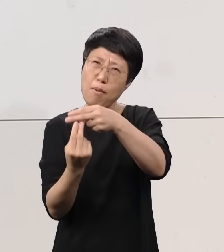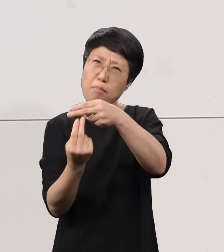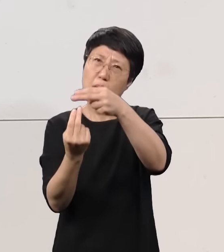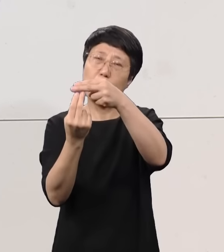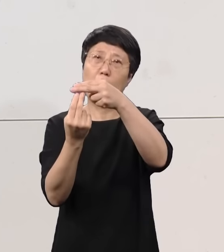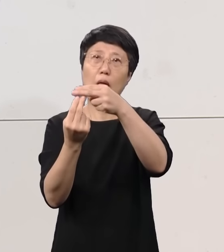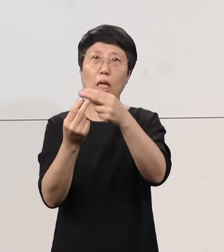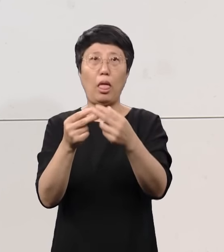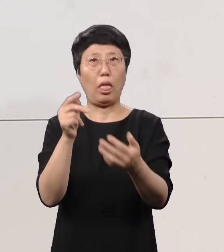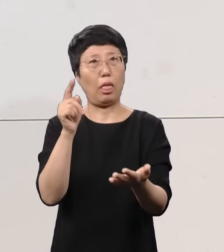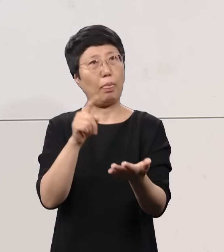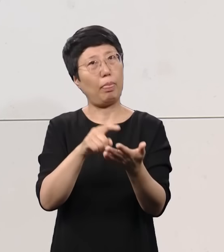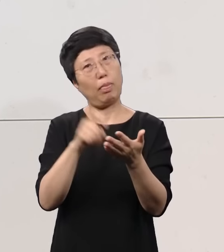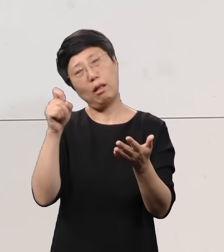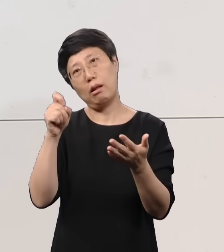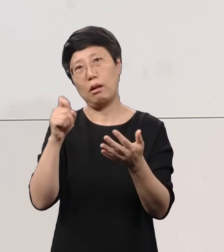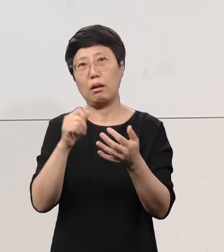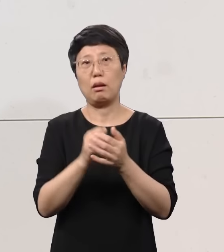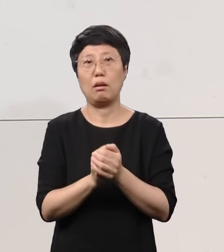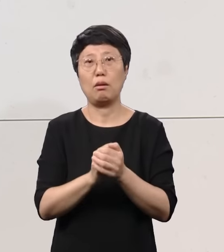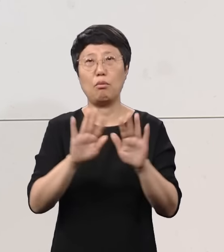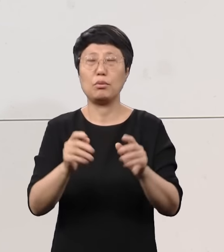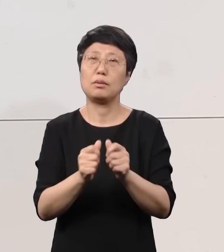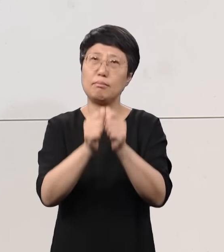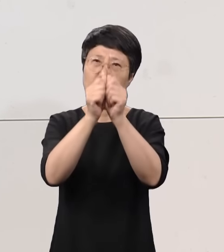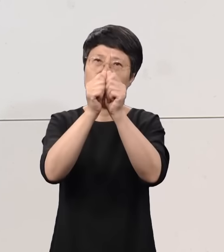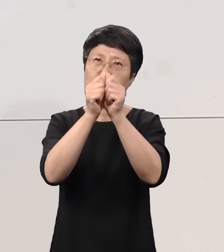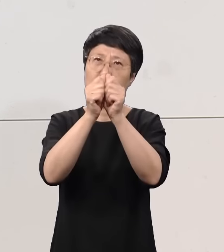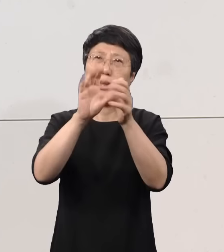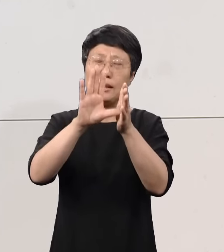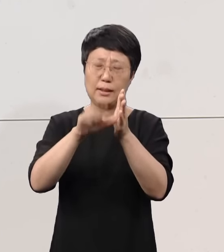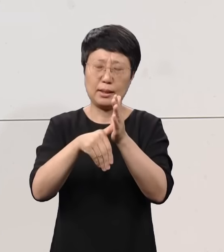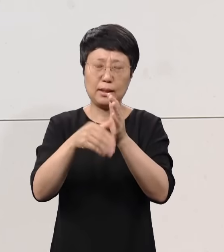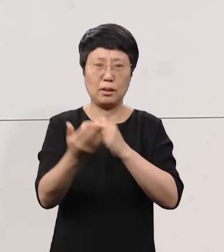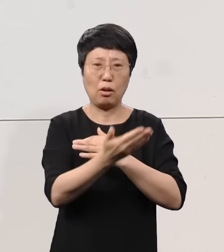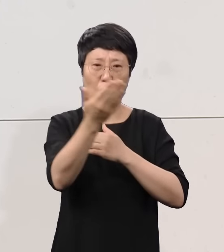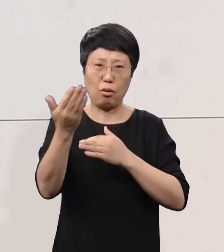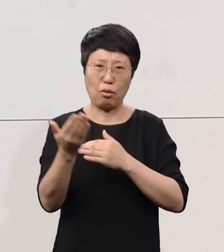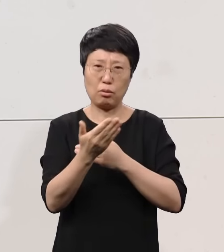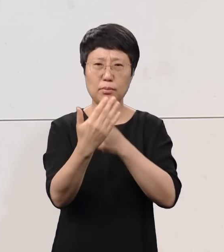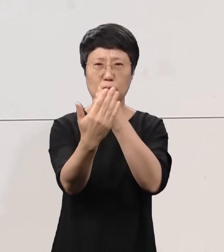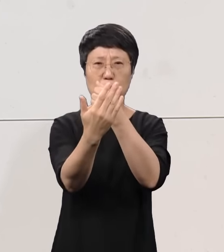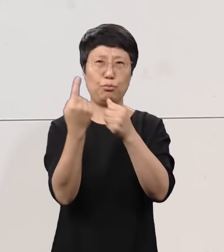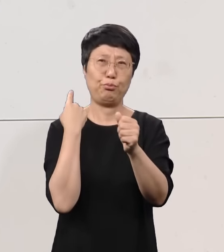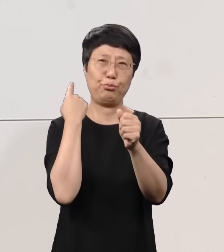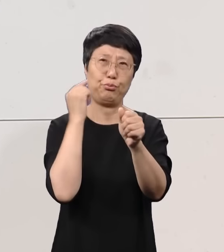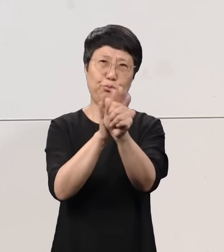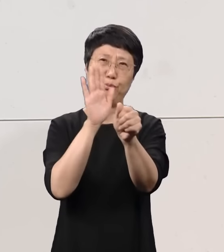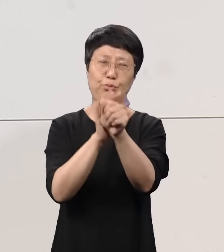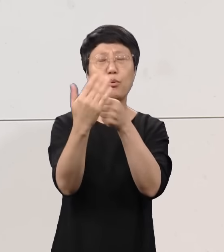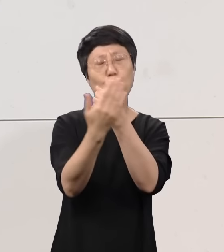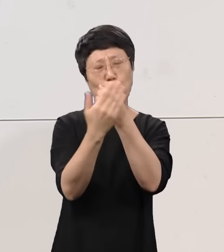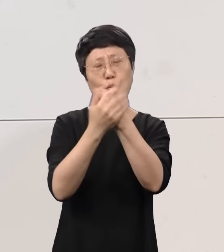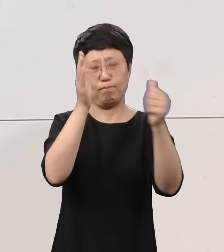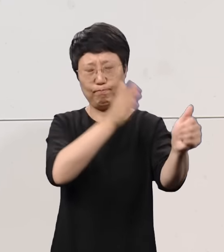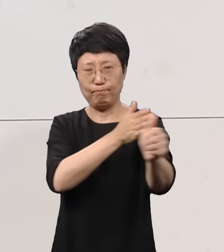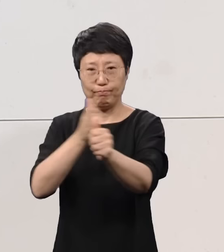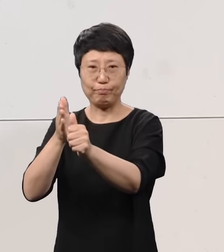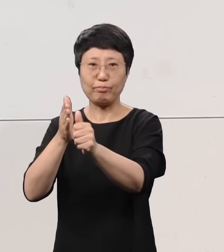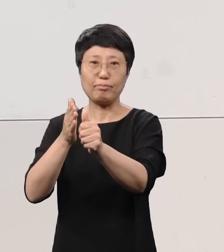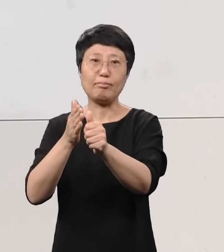억으로 지울 수 없으니 이렇게 미사를 통해서 신자들에게 도움을 청하고 있습니다 우리